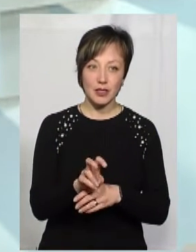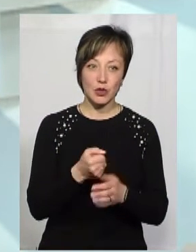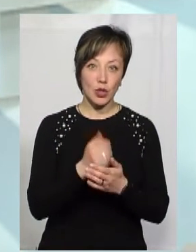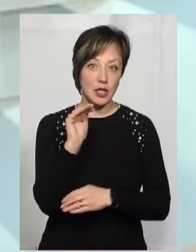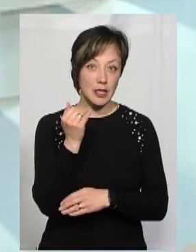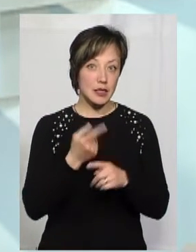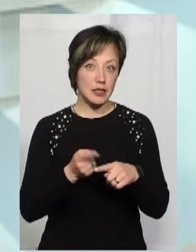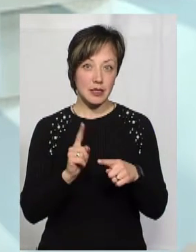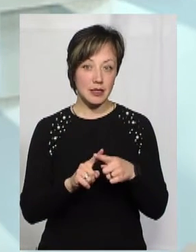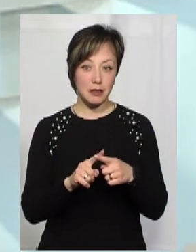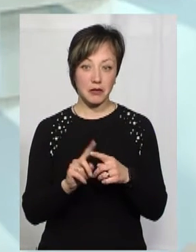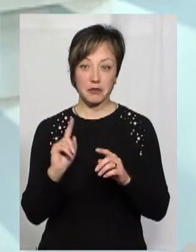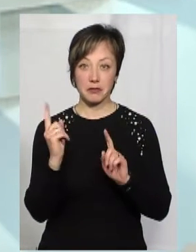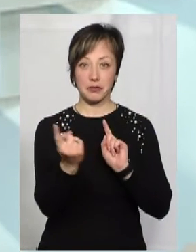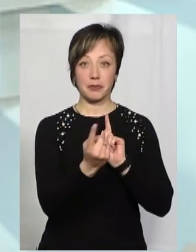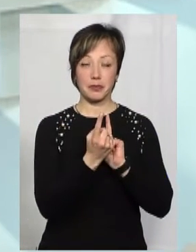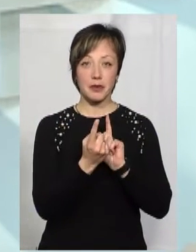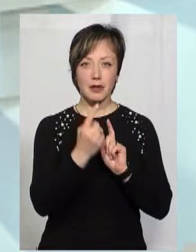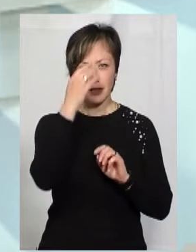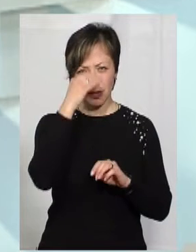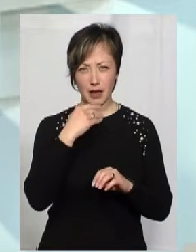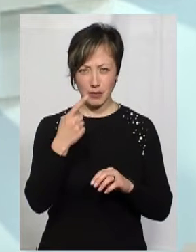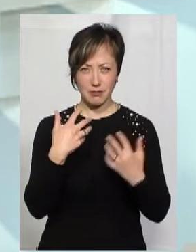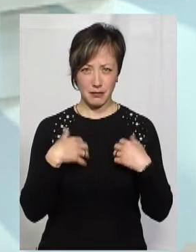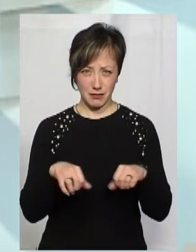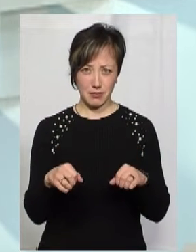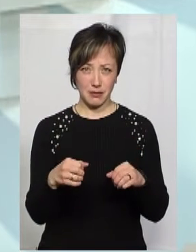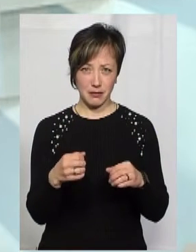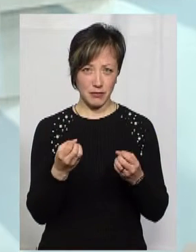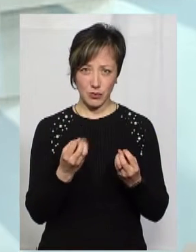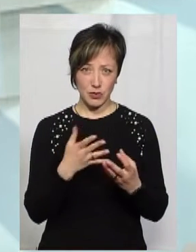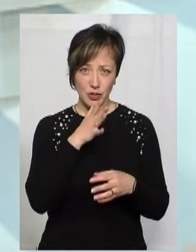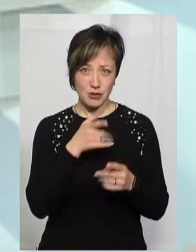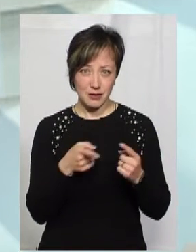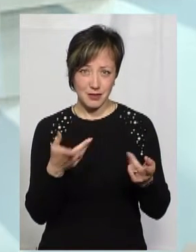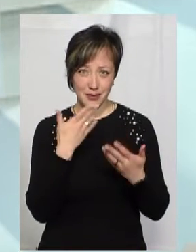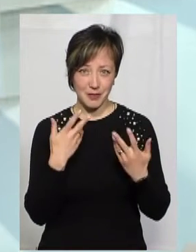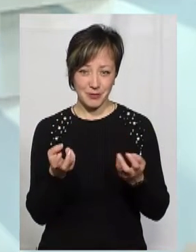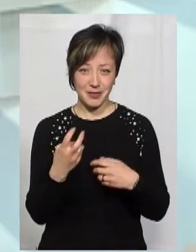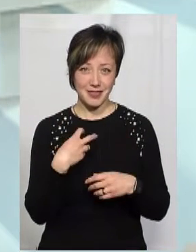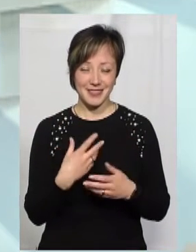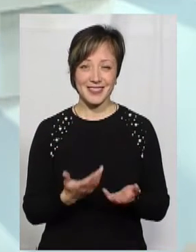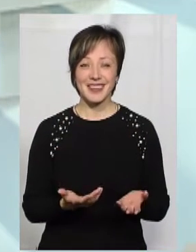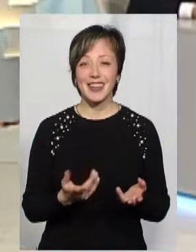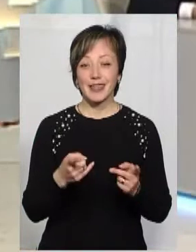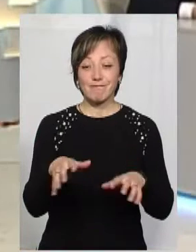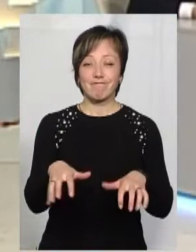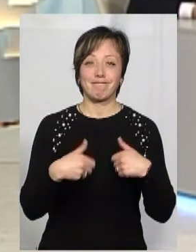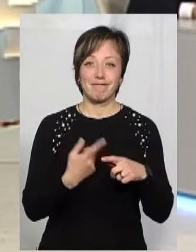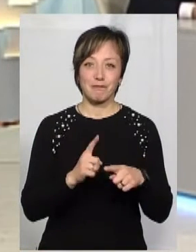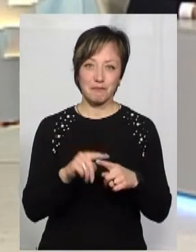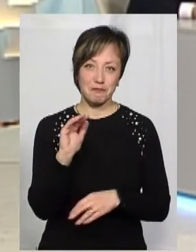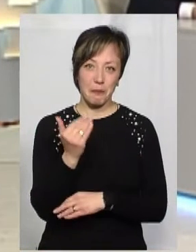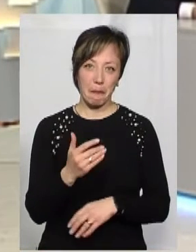до дитини, а ця дитина вийшла і каже: «Тату, ти за мною, ти просто не мав часу за мною прийти». Розумієте? І вони взяли